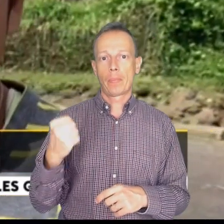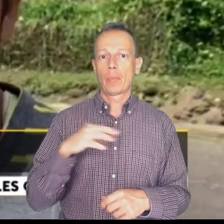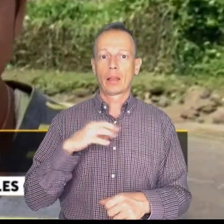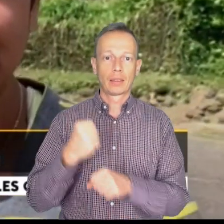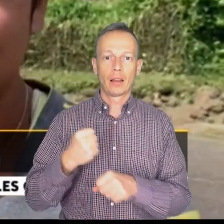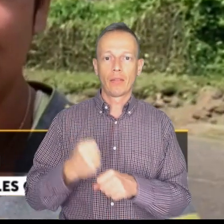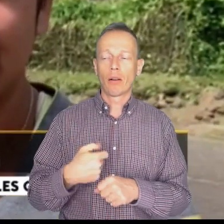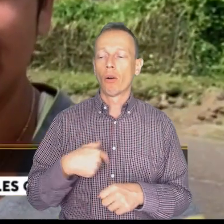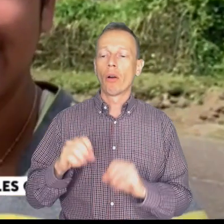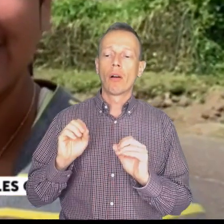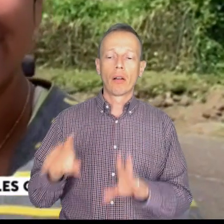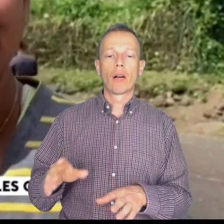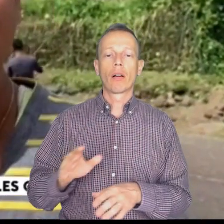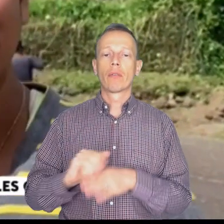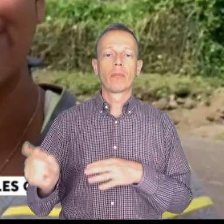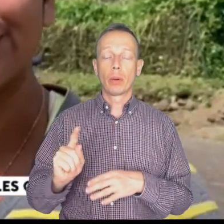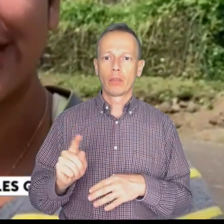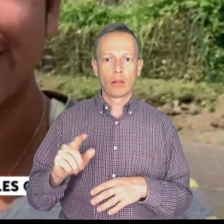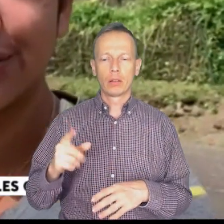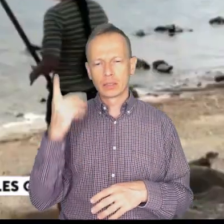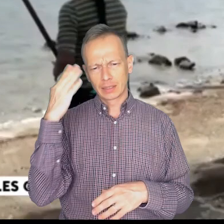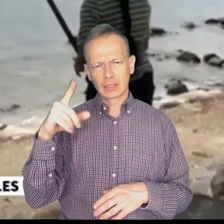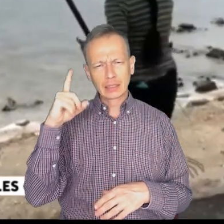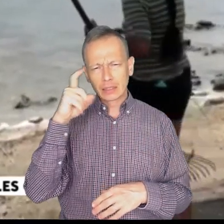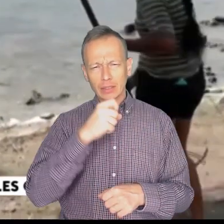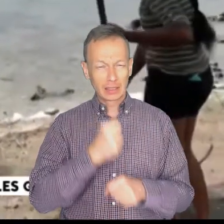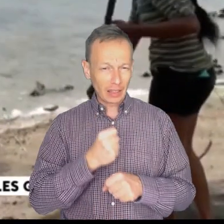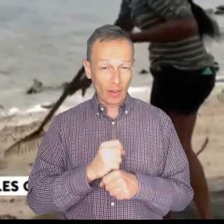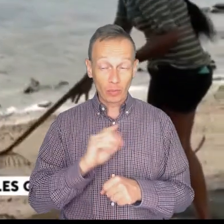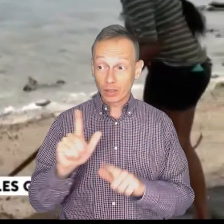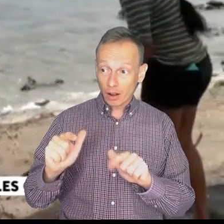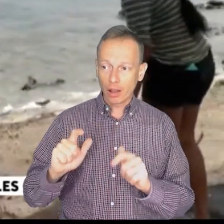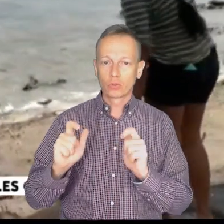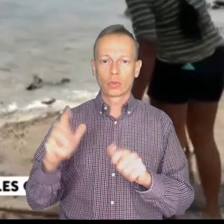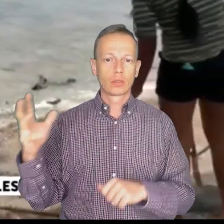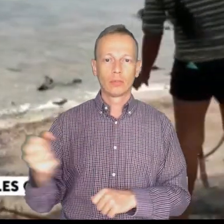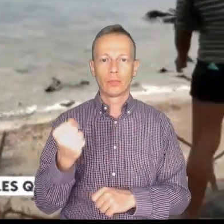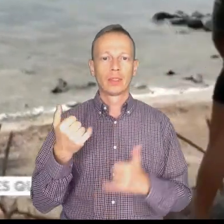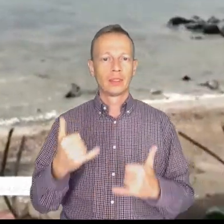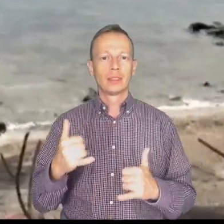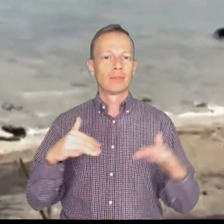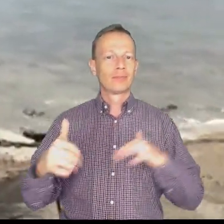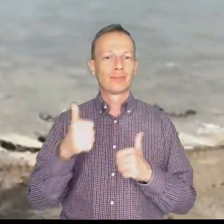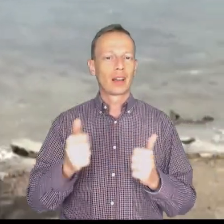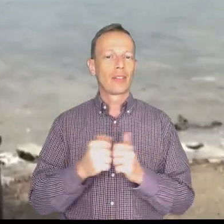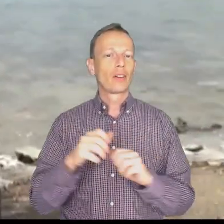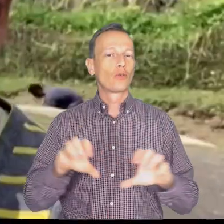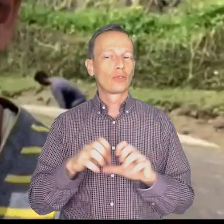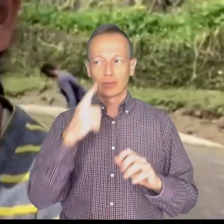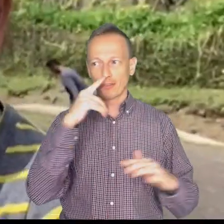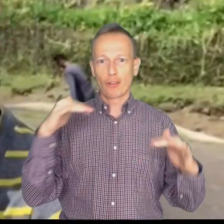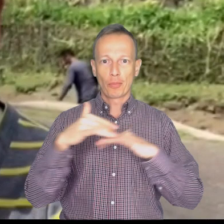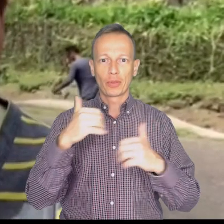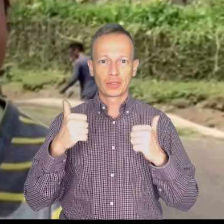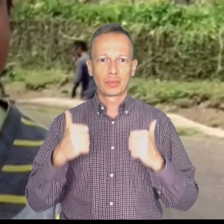pas laisser passer. C'est difficile à trouver du travail en ce moment. Hein. Il y a beaucoup d'ambiance ici avec les cousins royaux, avec